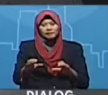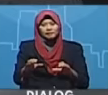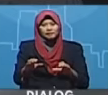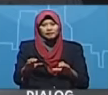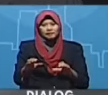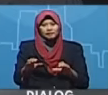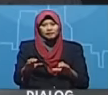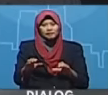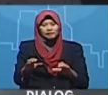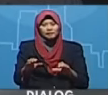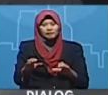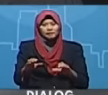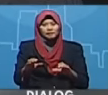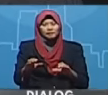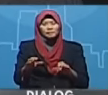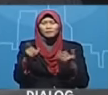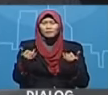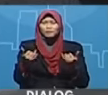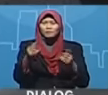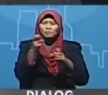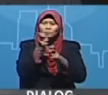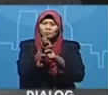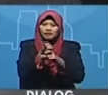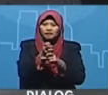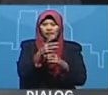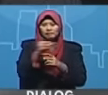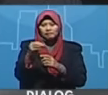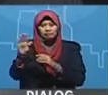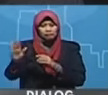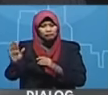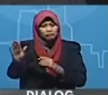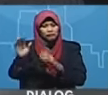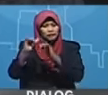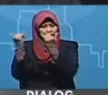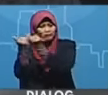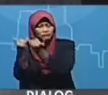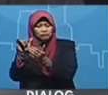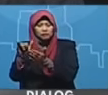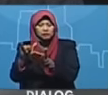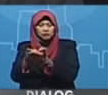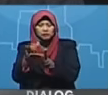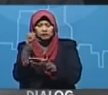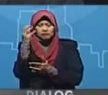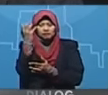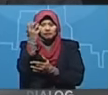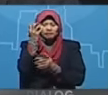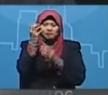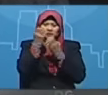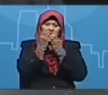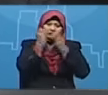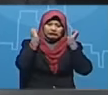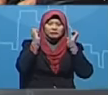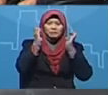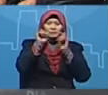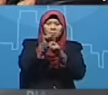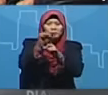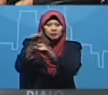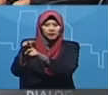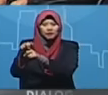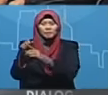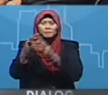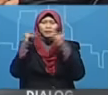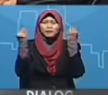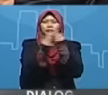operandi yang begitu complicated dan mereka cekap, jadi kadang-kadang masyarakat jadi keliru lah. Okey. Jadi pada peringkat awal tadi, Encik Alanda ada